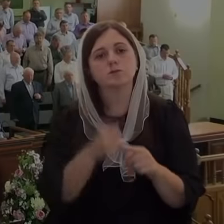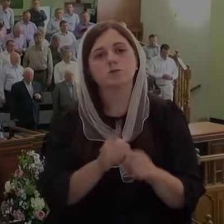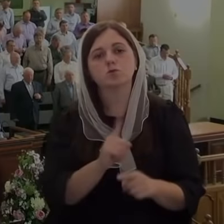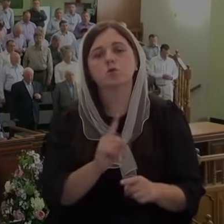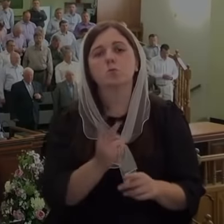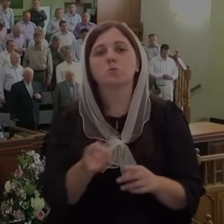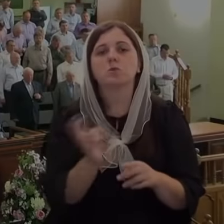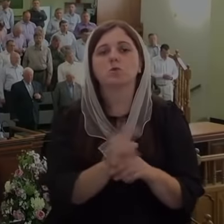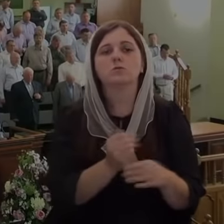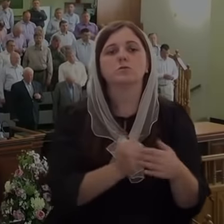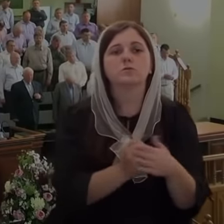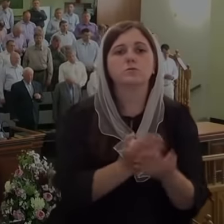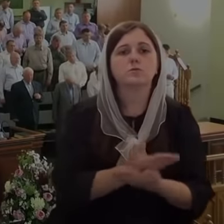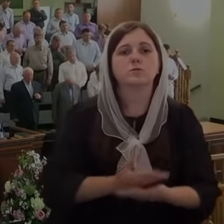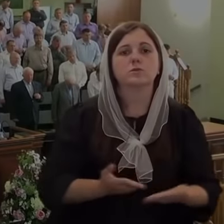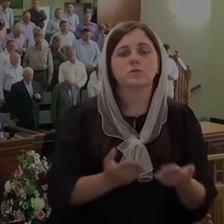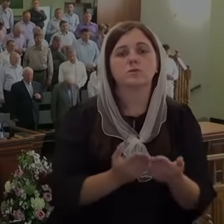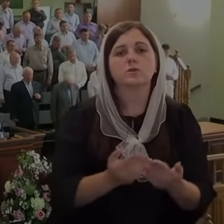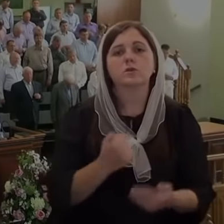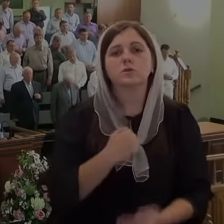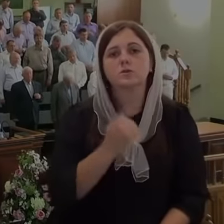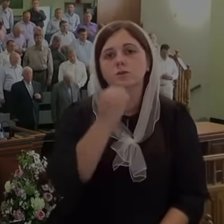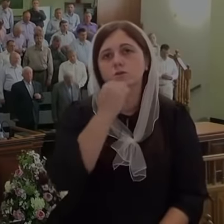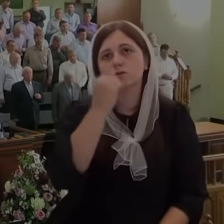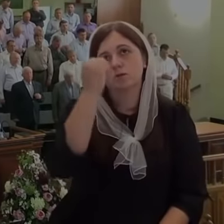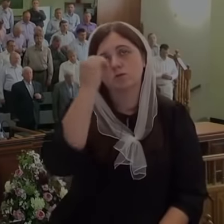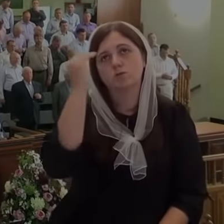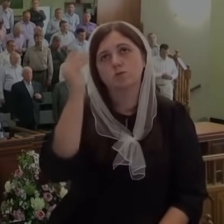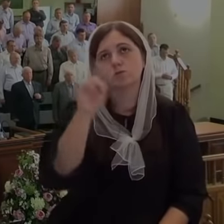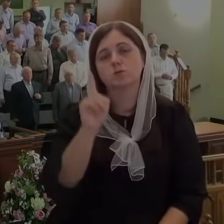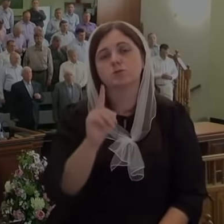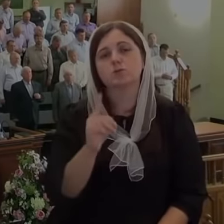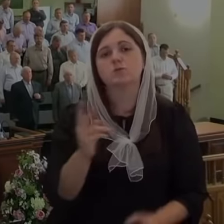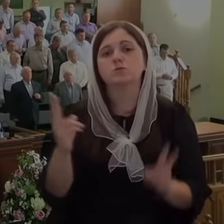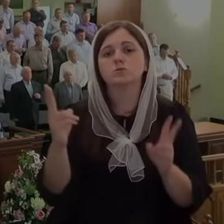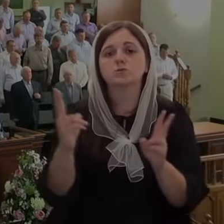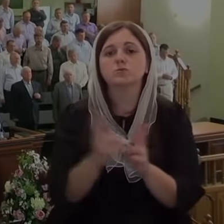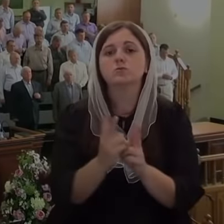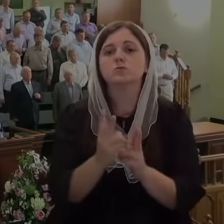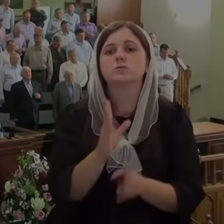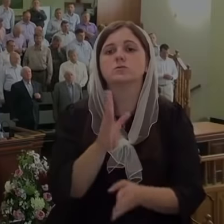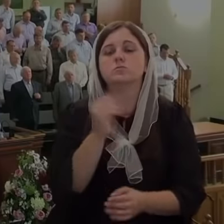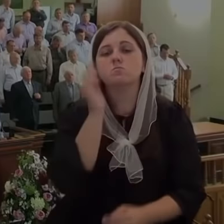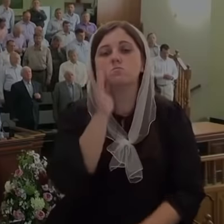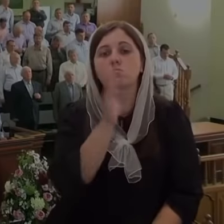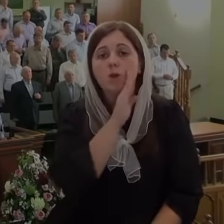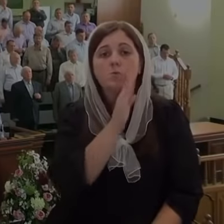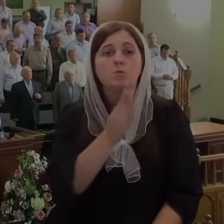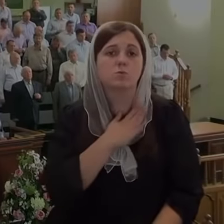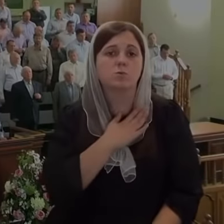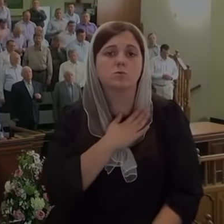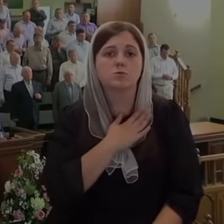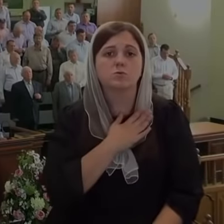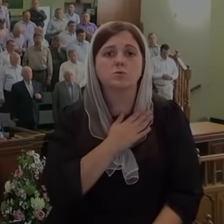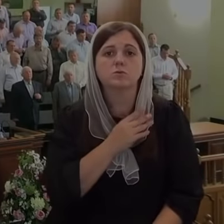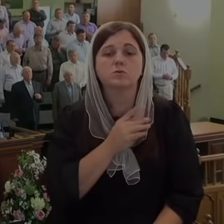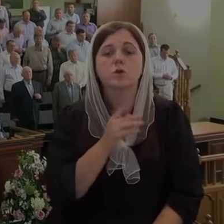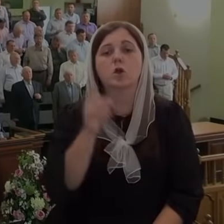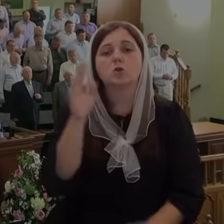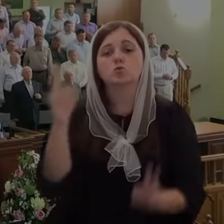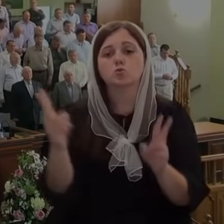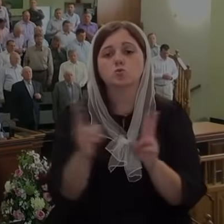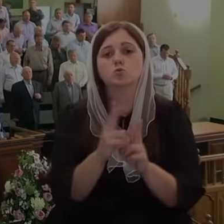и говорили о Тебе. Я благодарю Тебе за встречу с моей мамой. Я благодарю Тебе за встречу с